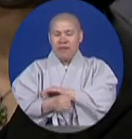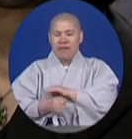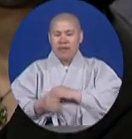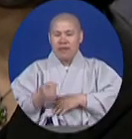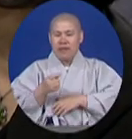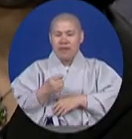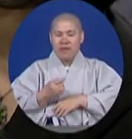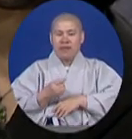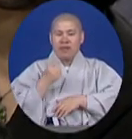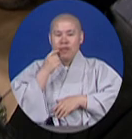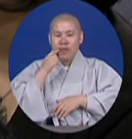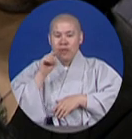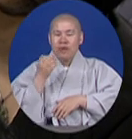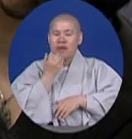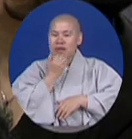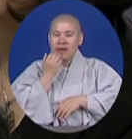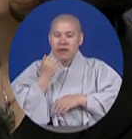황금색 뱀이